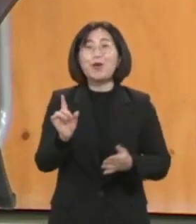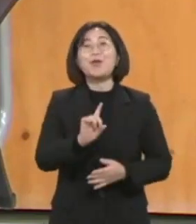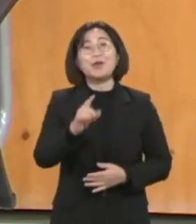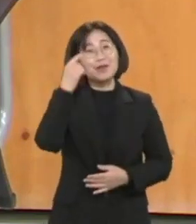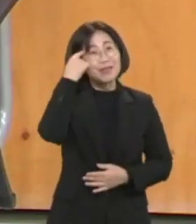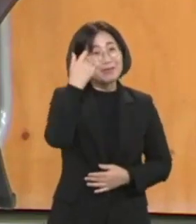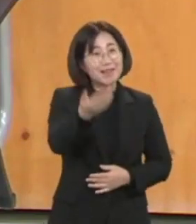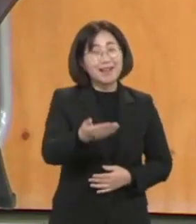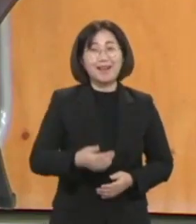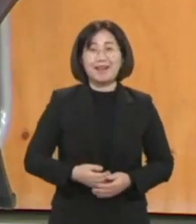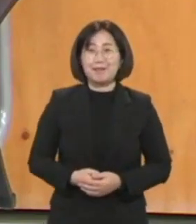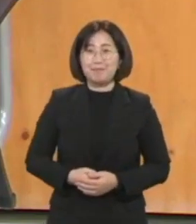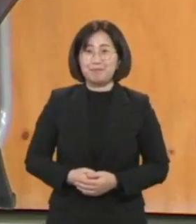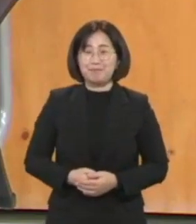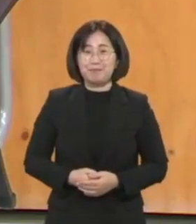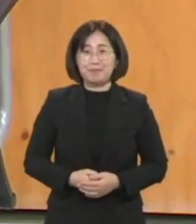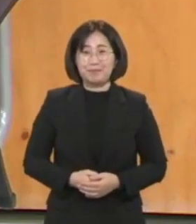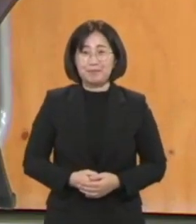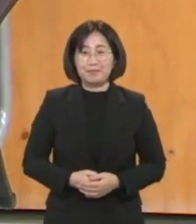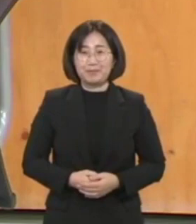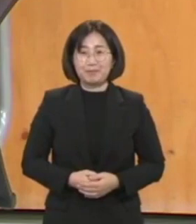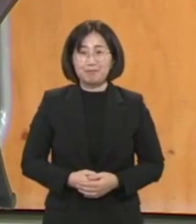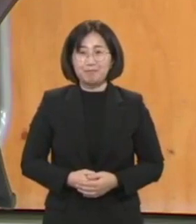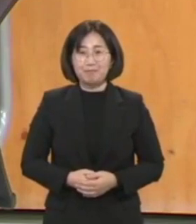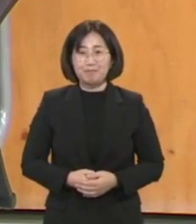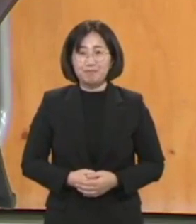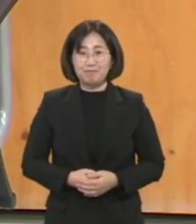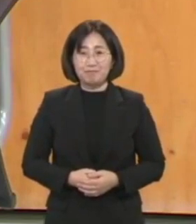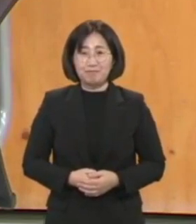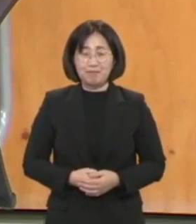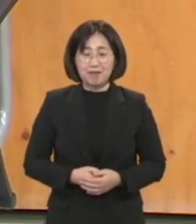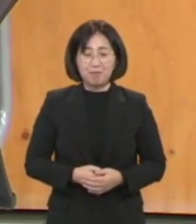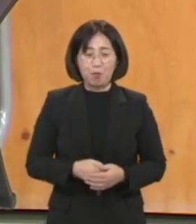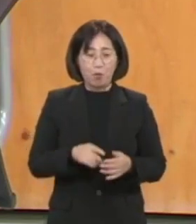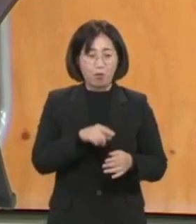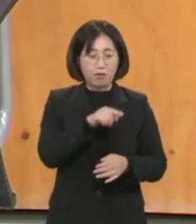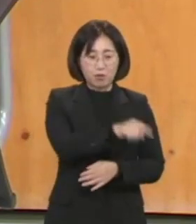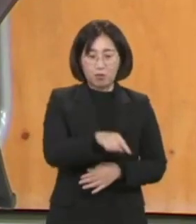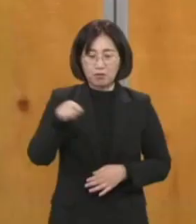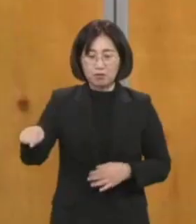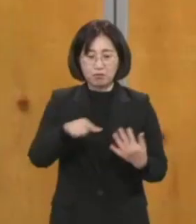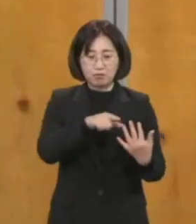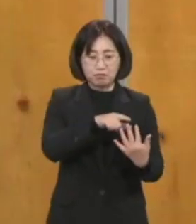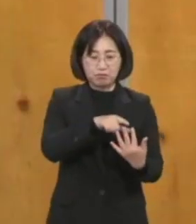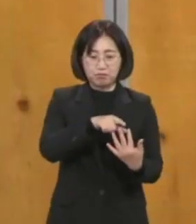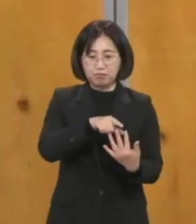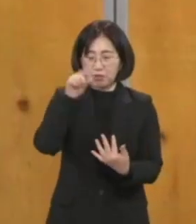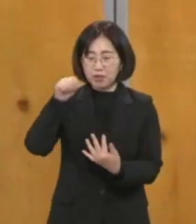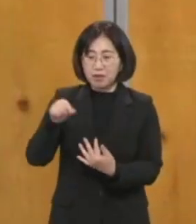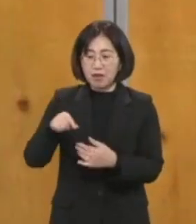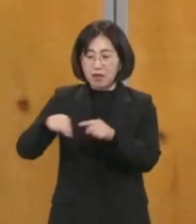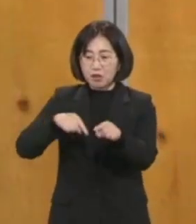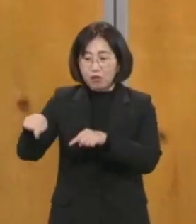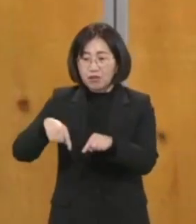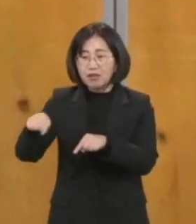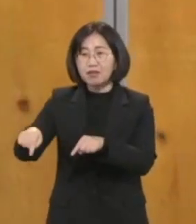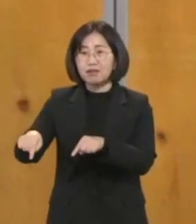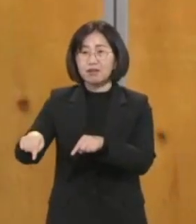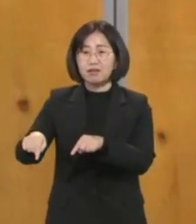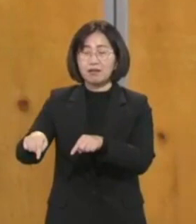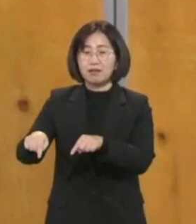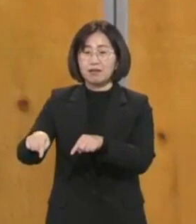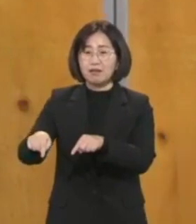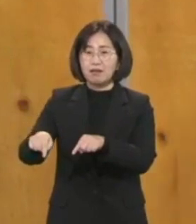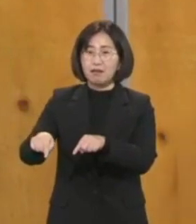어떻게 보면 이렇게 딱 딱 나눠져 있는데 어느쪽으로 들어가 순간 반은 적이 되잖아요 뭐 어느 정치 색깔이 서로 너무